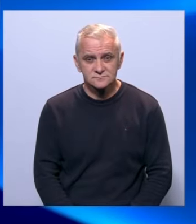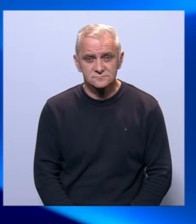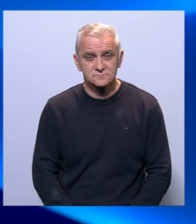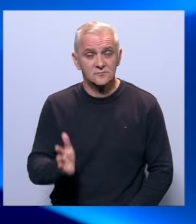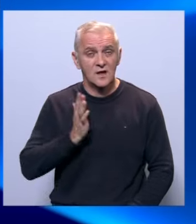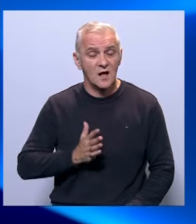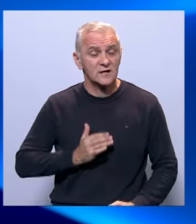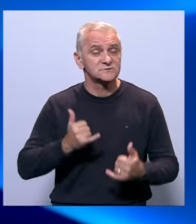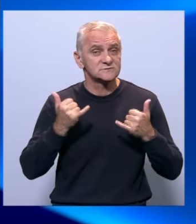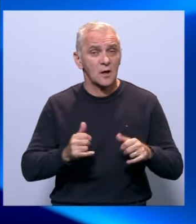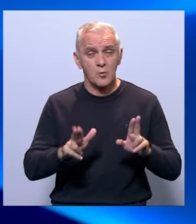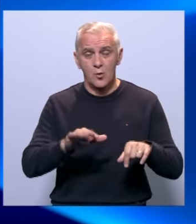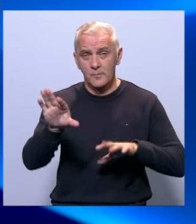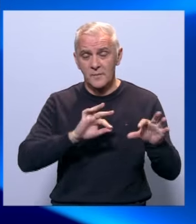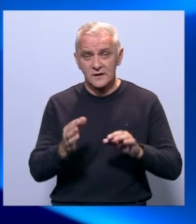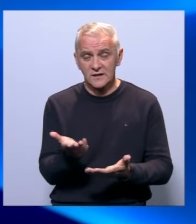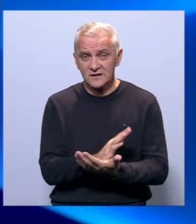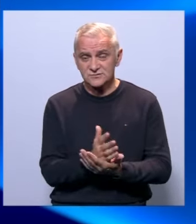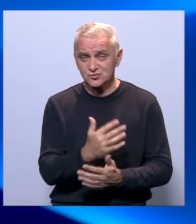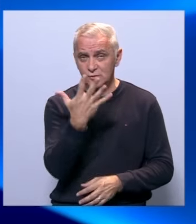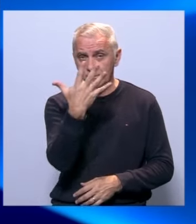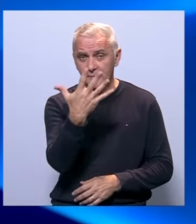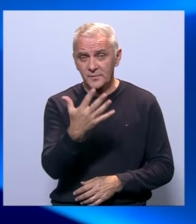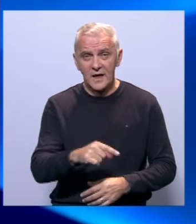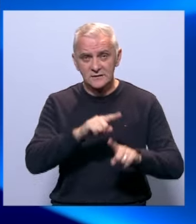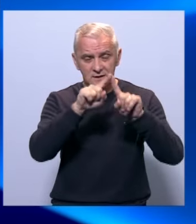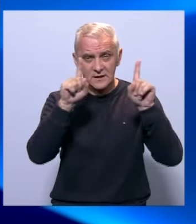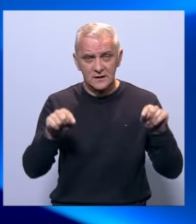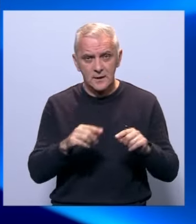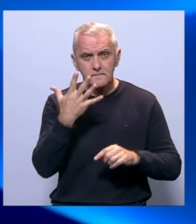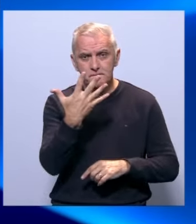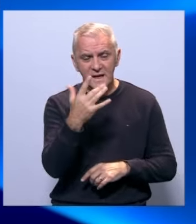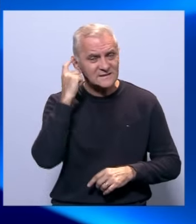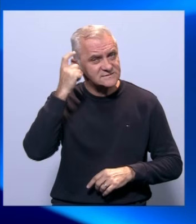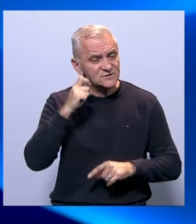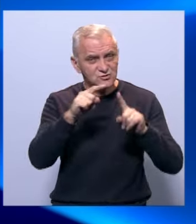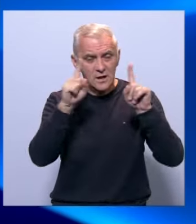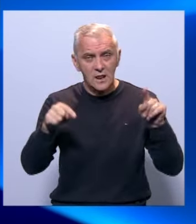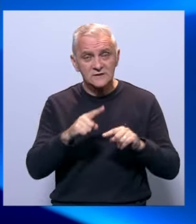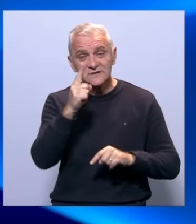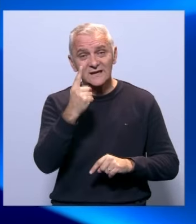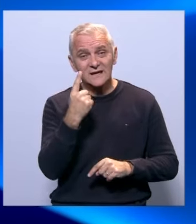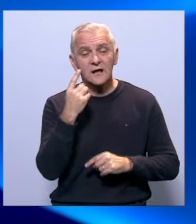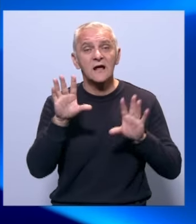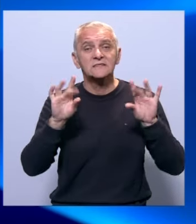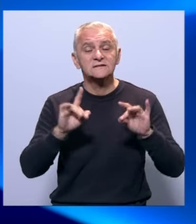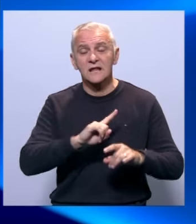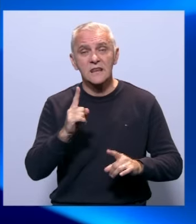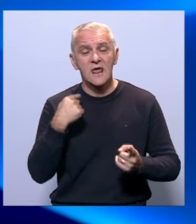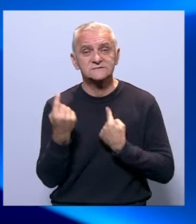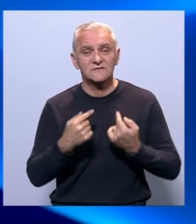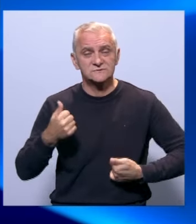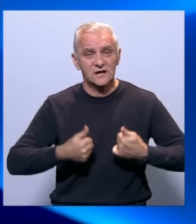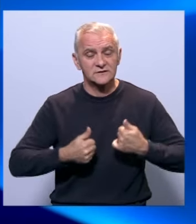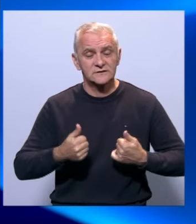Građani su danas mogli birati između pet stranačkih lista i čak 10 nezavisnih kandidata, kao i za